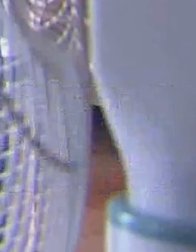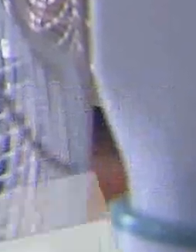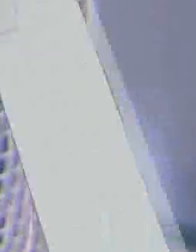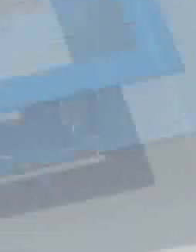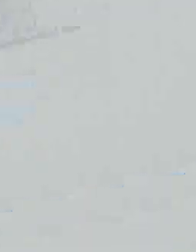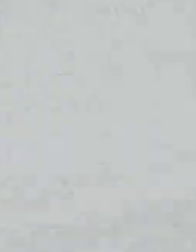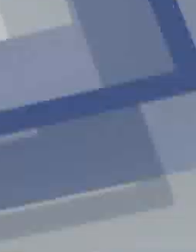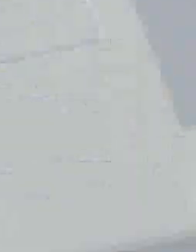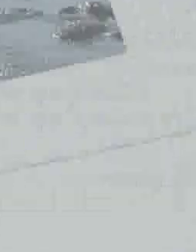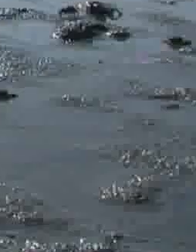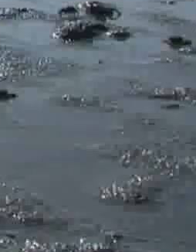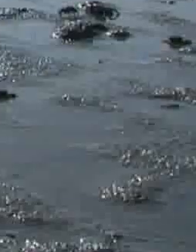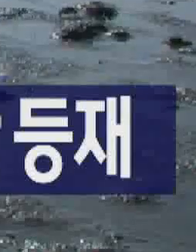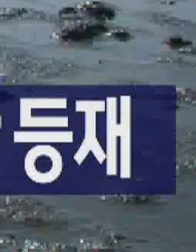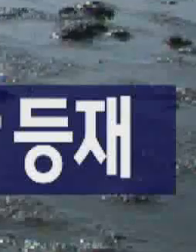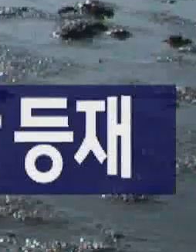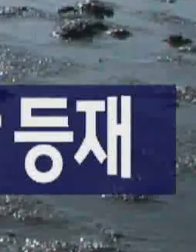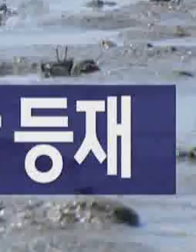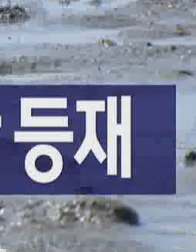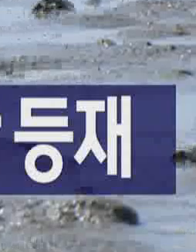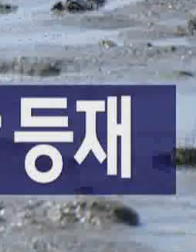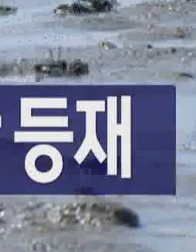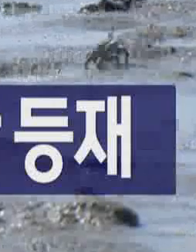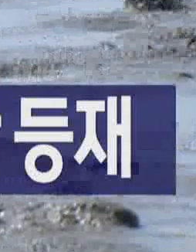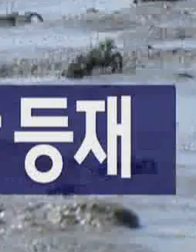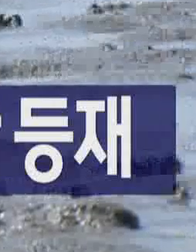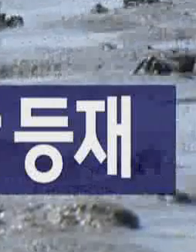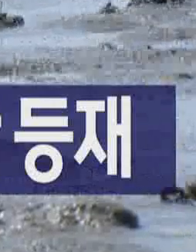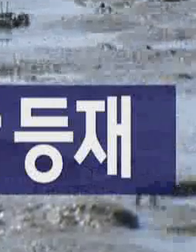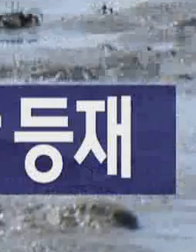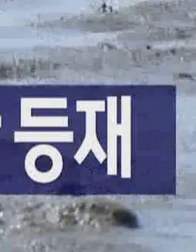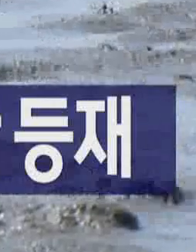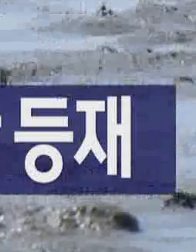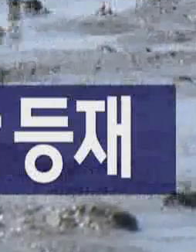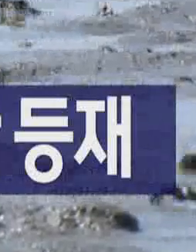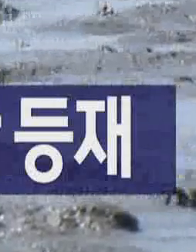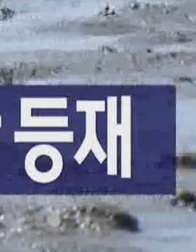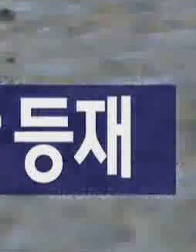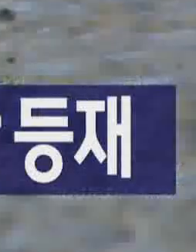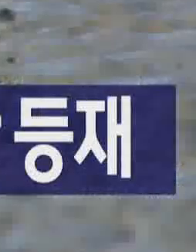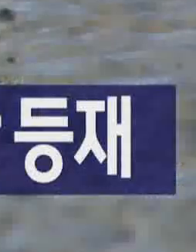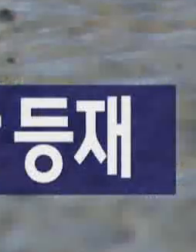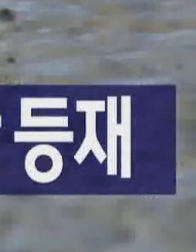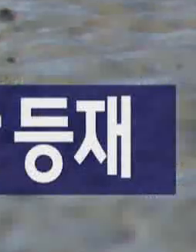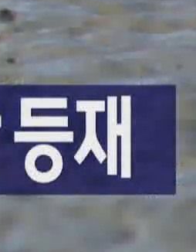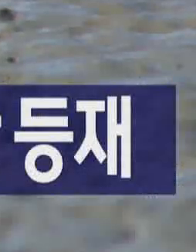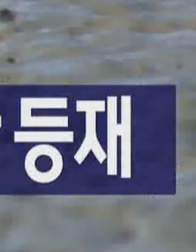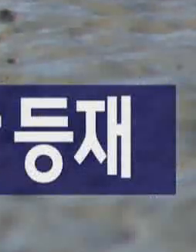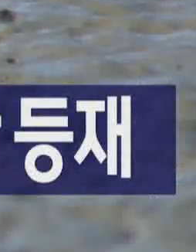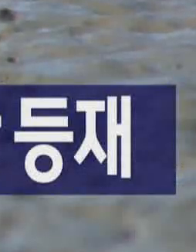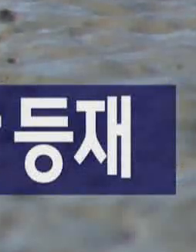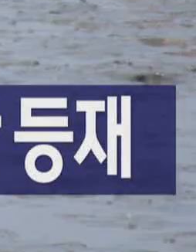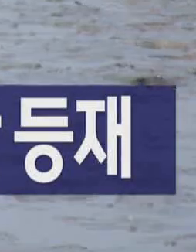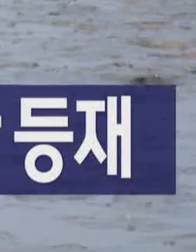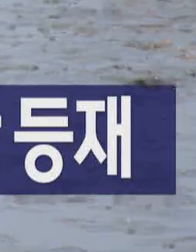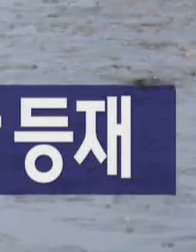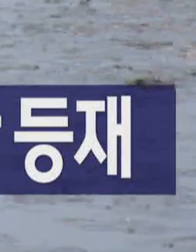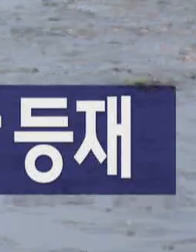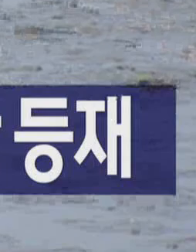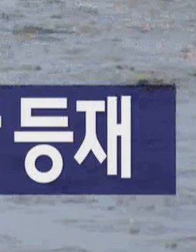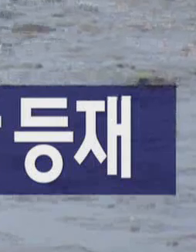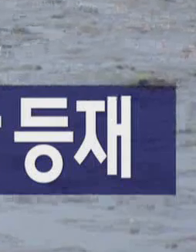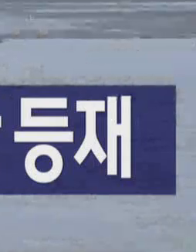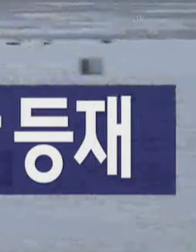힘겹습니다. 순천과 보성, 신안 등 우리나라 서남해안 갯벌 네 곳이 유네스코 세계자연유산에